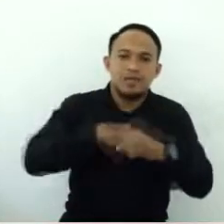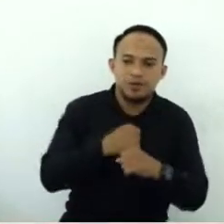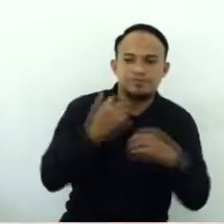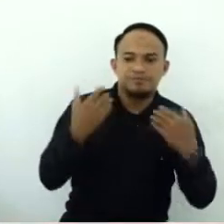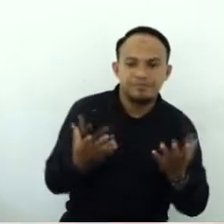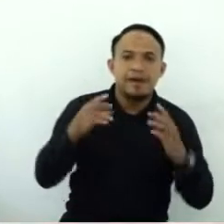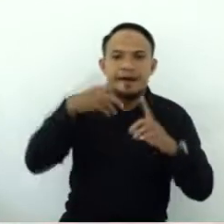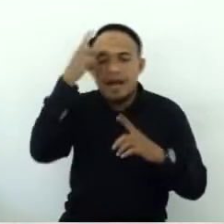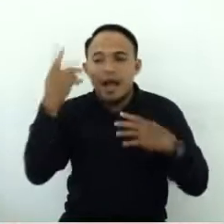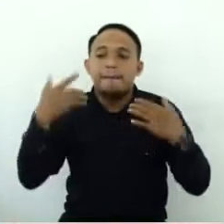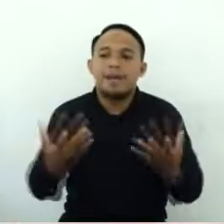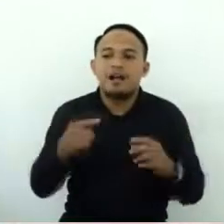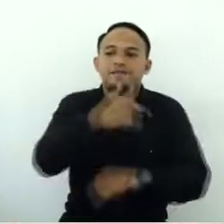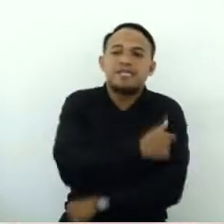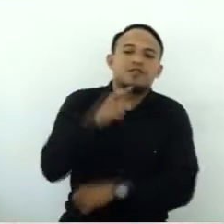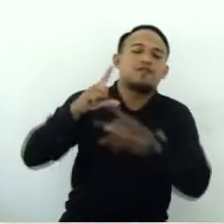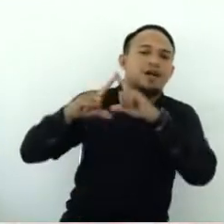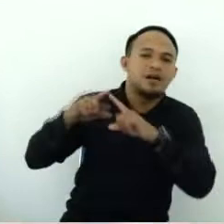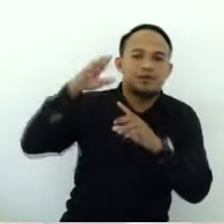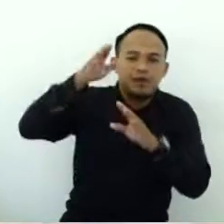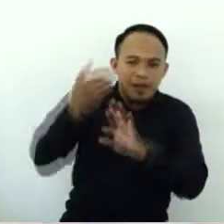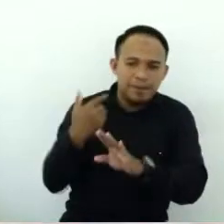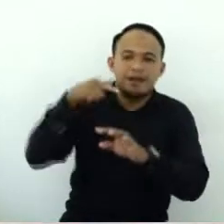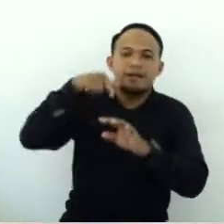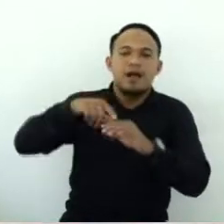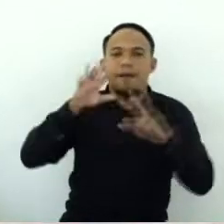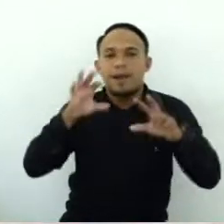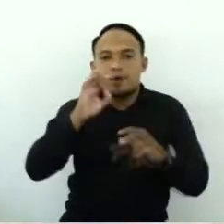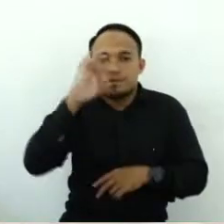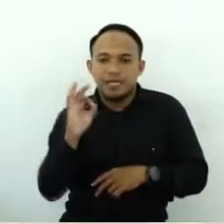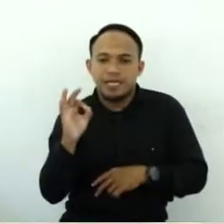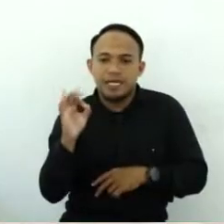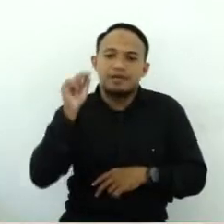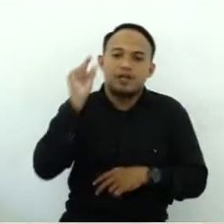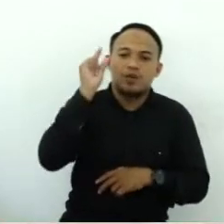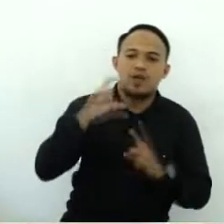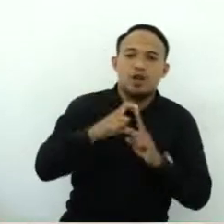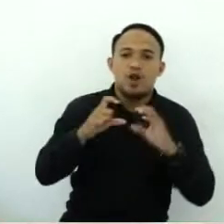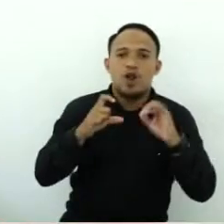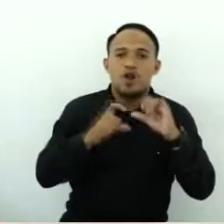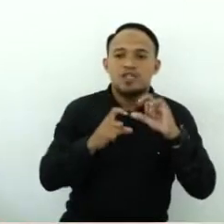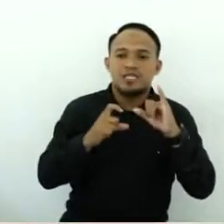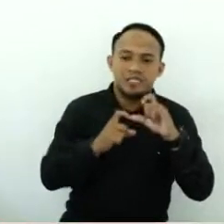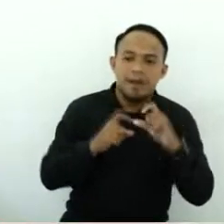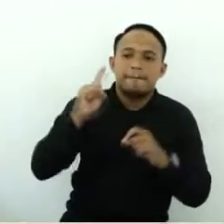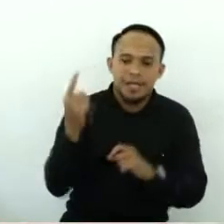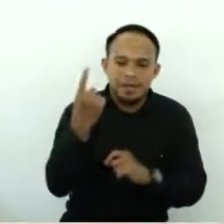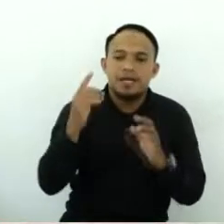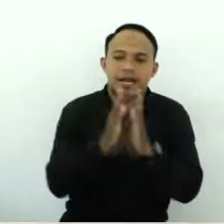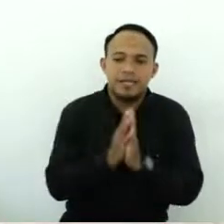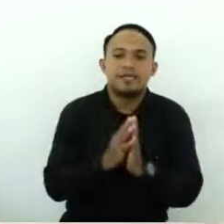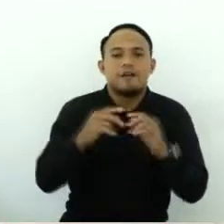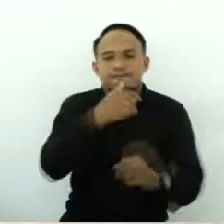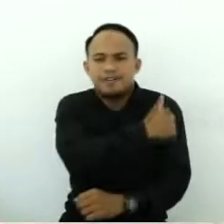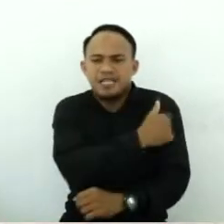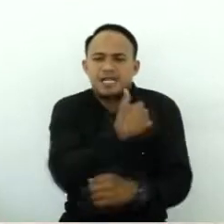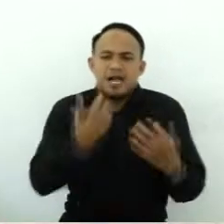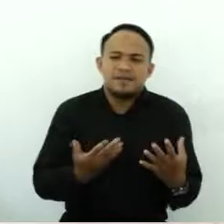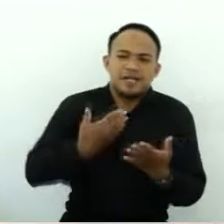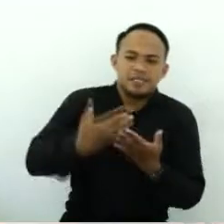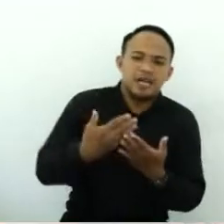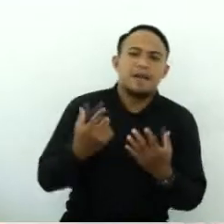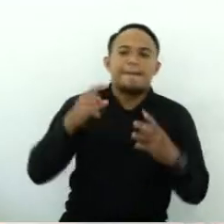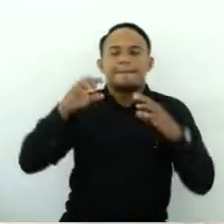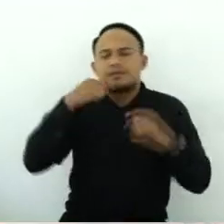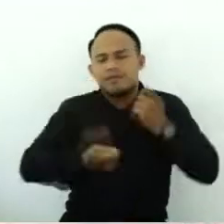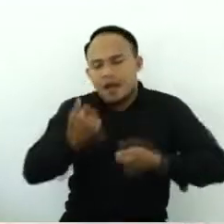sebelas tahun karena vaksinasi untuk dosis pertama sudah mencapai 80% dan untuk lanjut